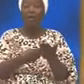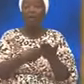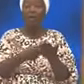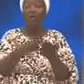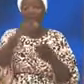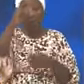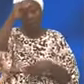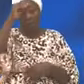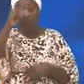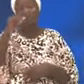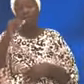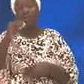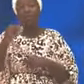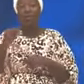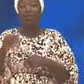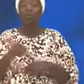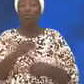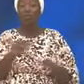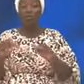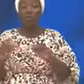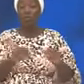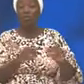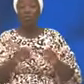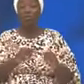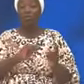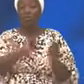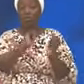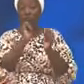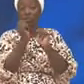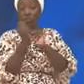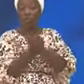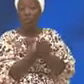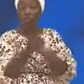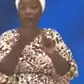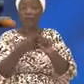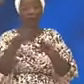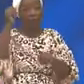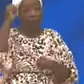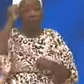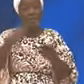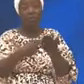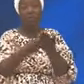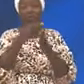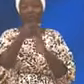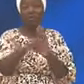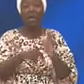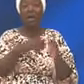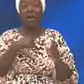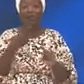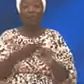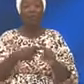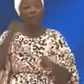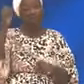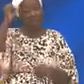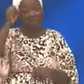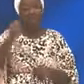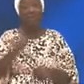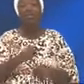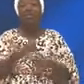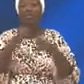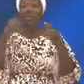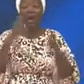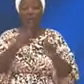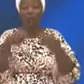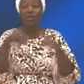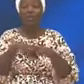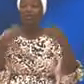de sa justice en effet ce qui est mal je m